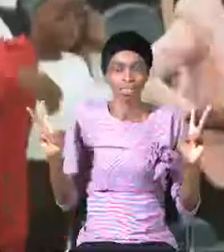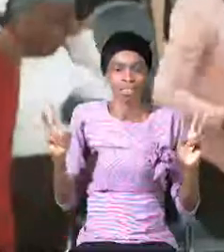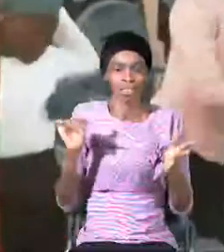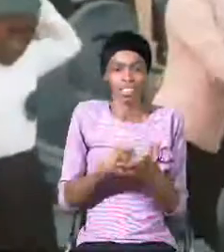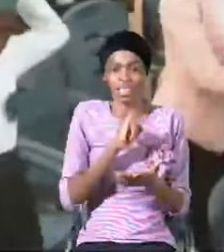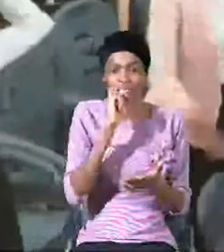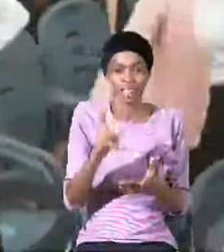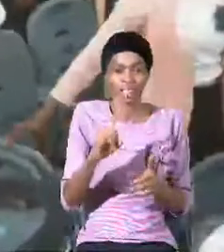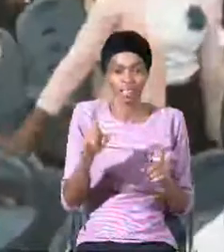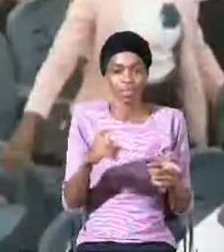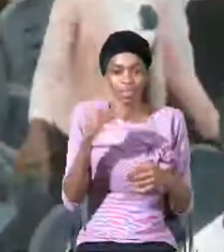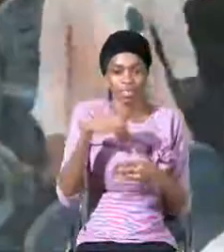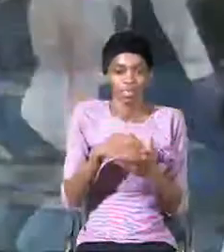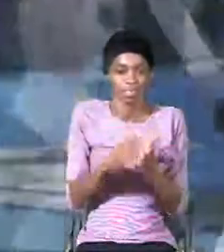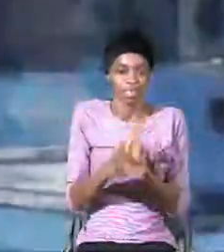c'est passé.